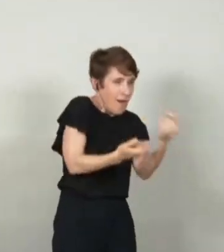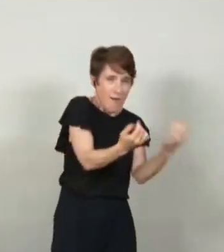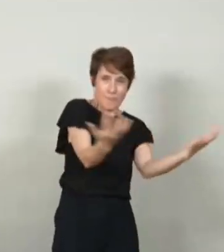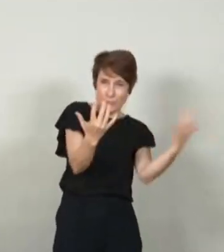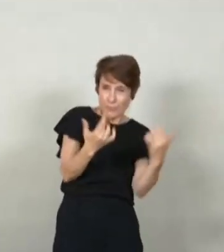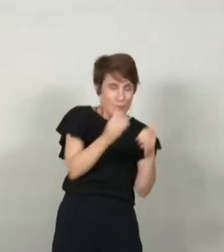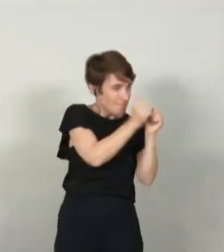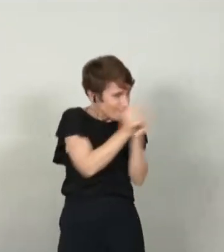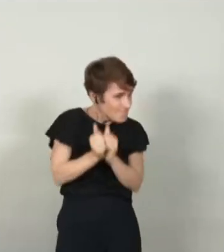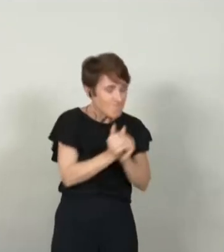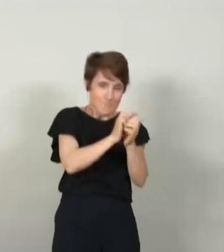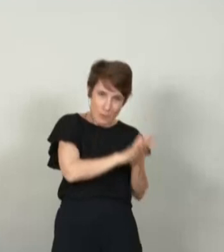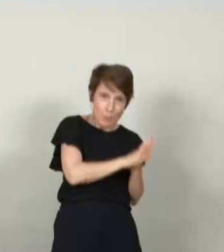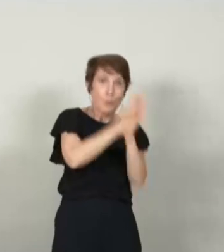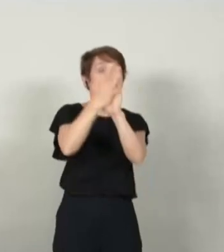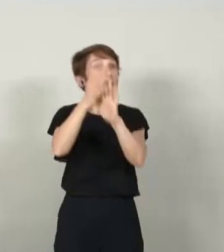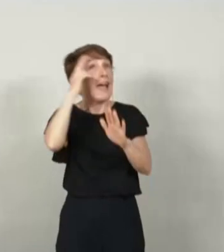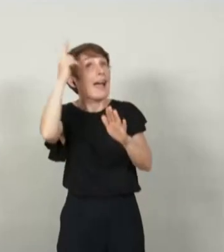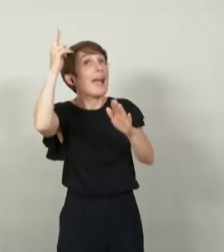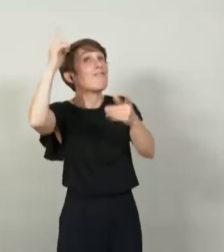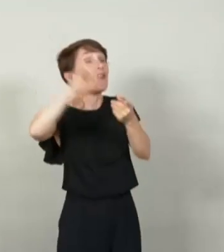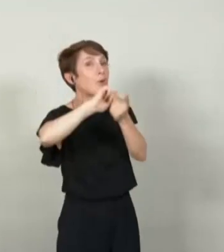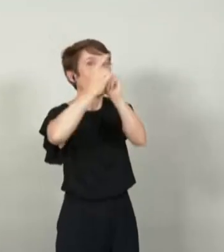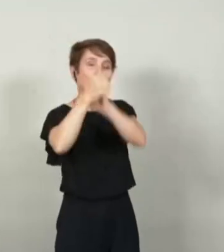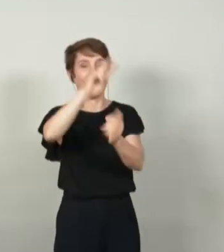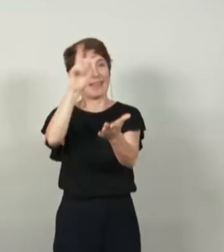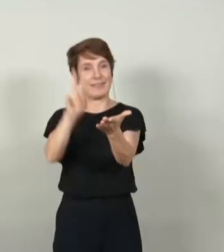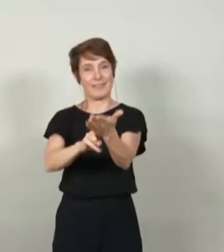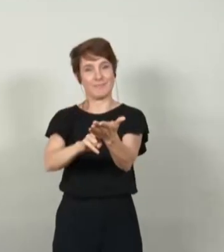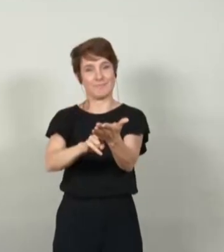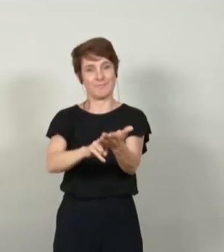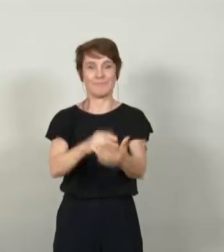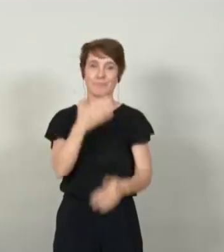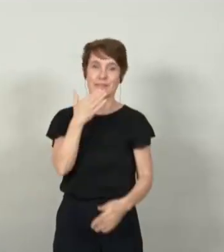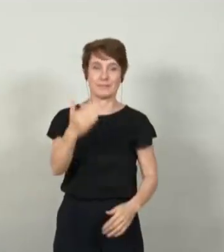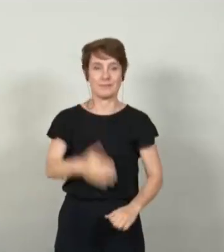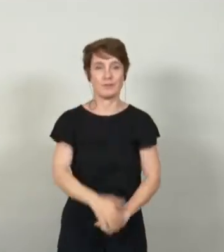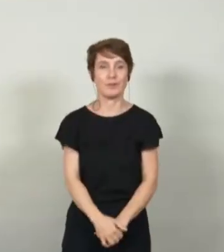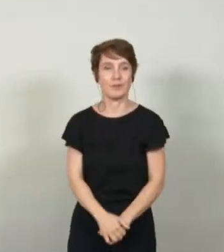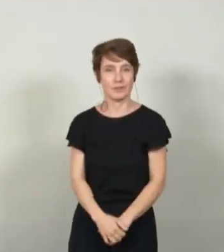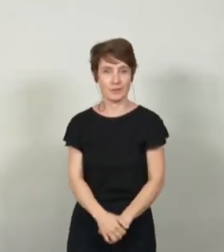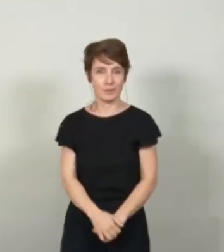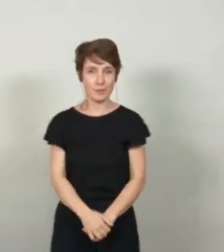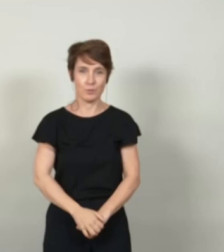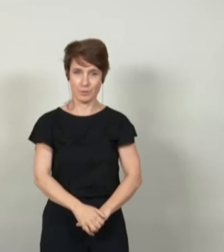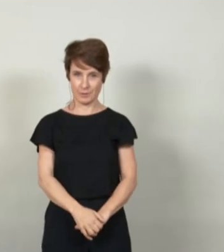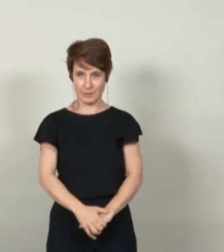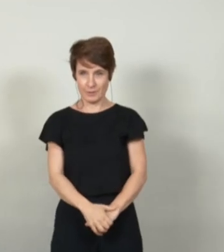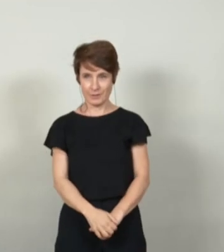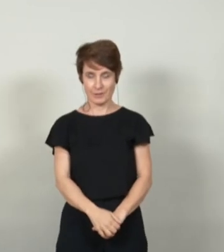monde rêvait devienne une réalité je vous remercie merci Monsieur Ben Rejeb